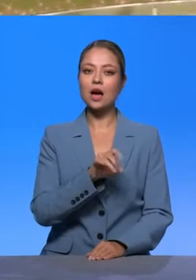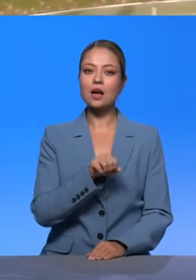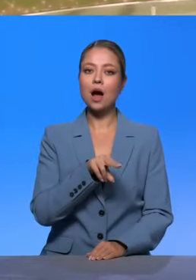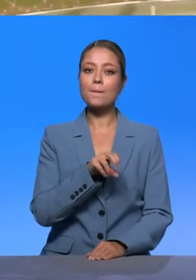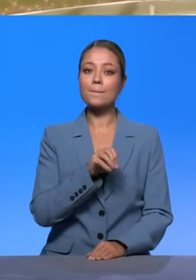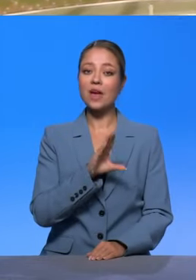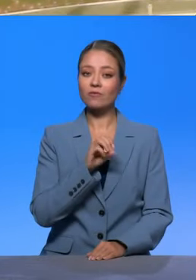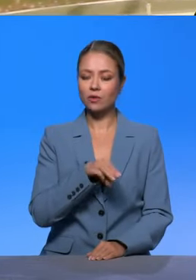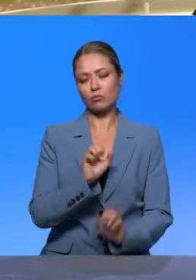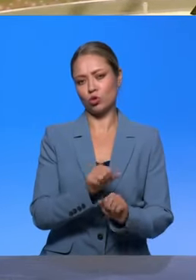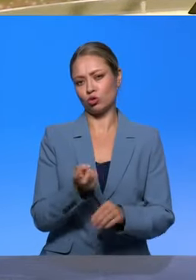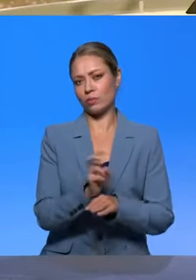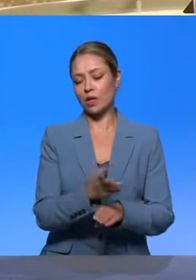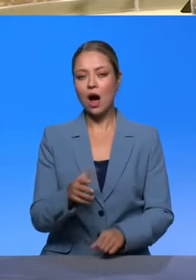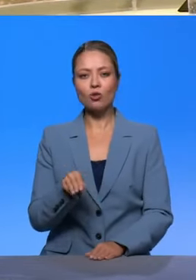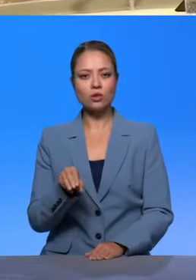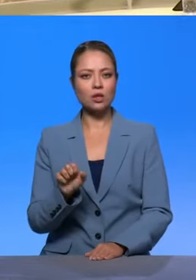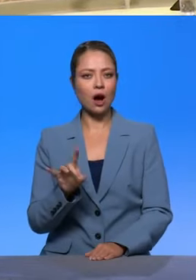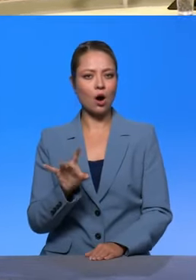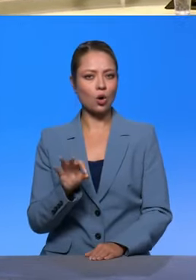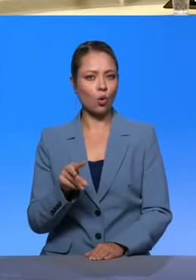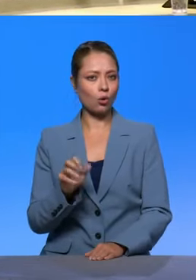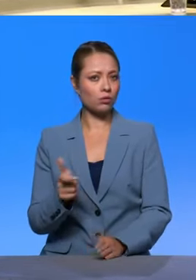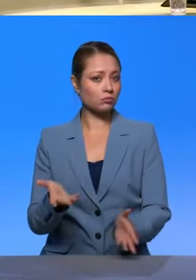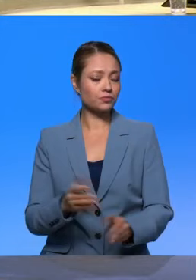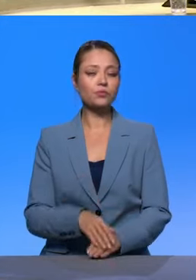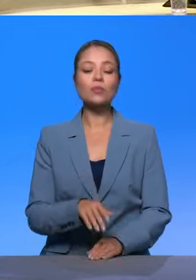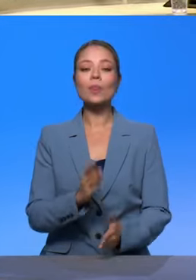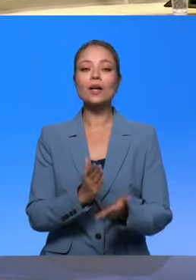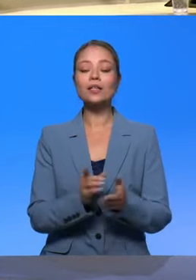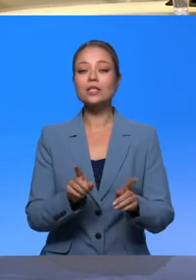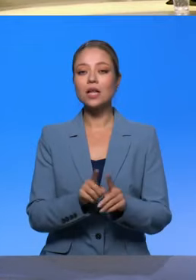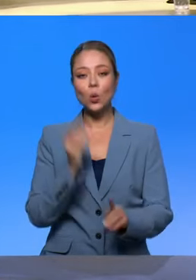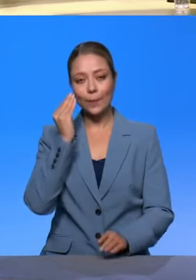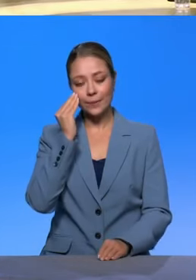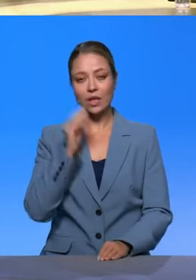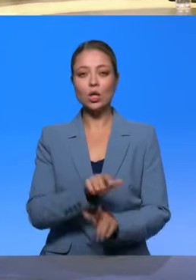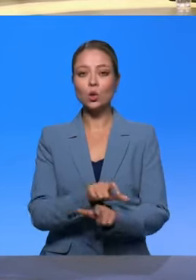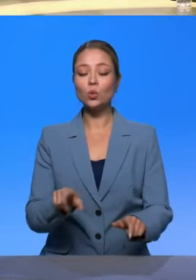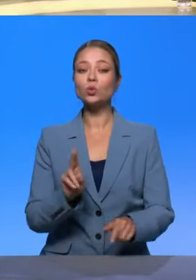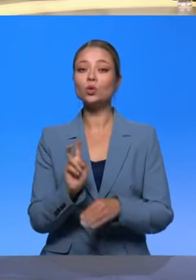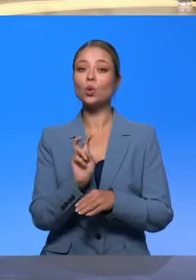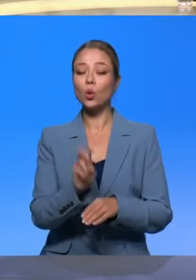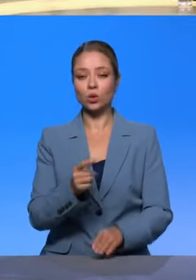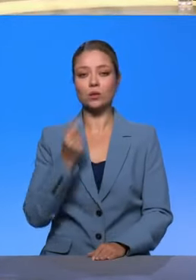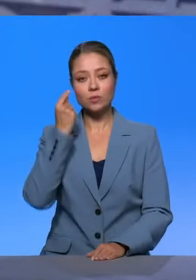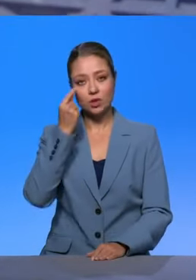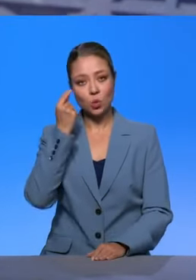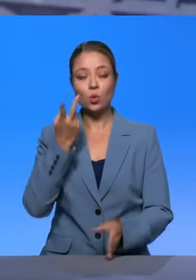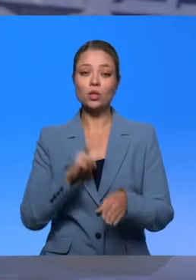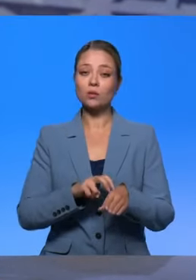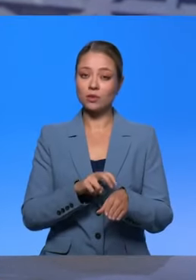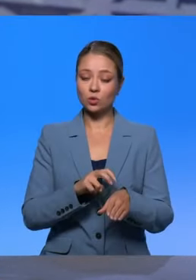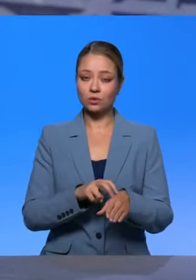Ну, понимаете, вот есть же такая идея, что люди, которые идут к психотерапевту, к психиатру, там, условно, к клиническому психологу и так